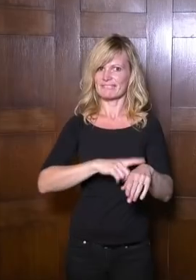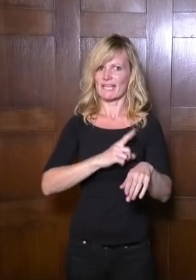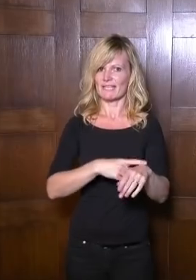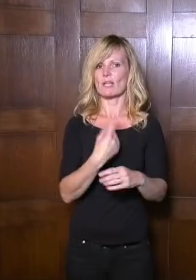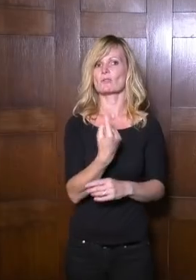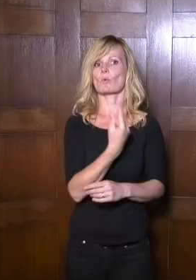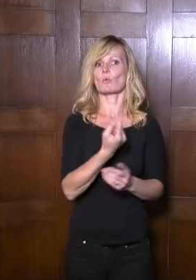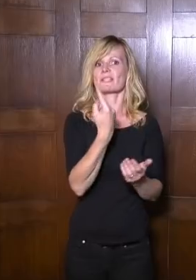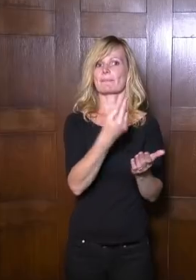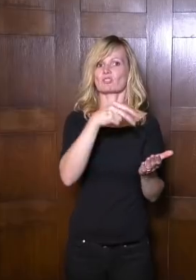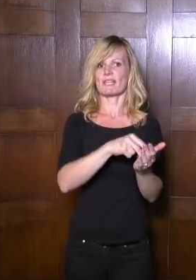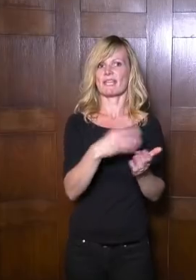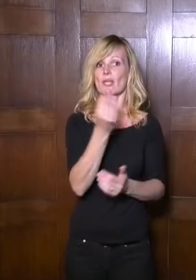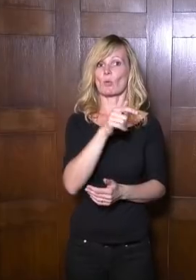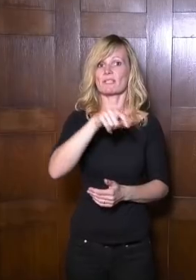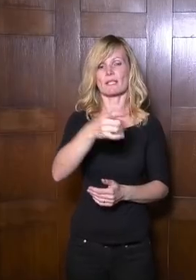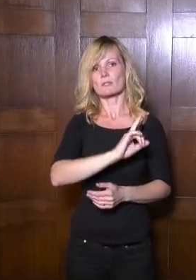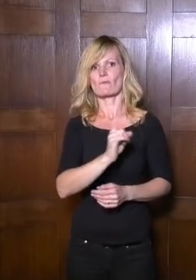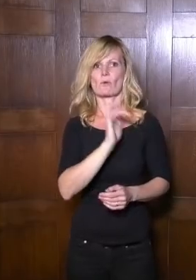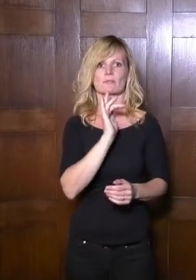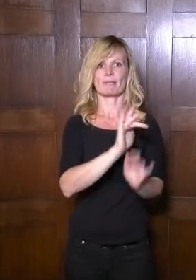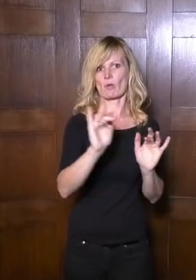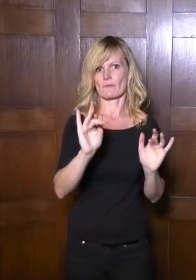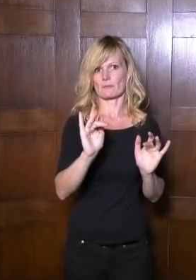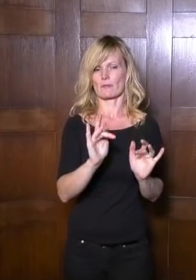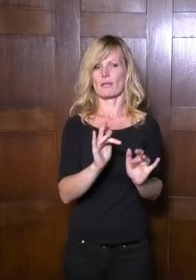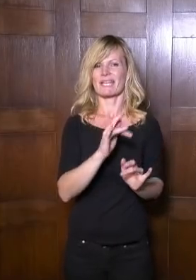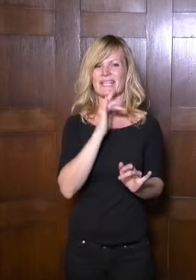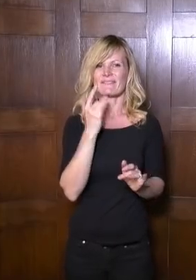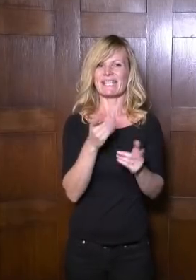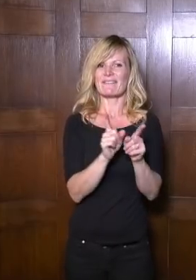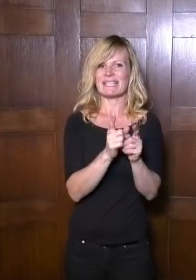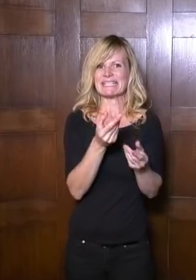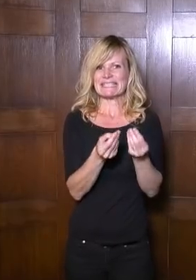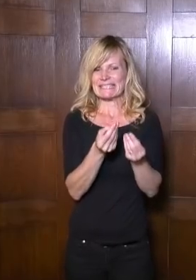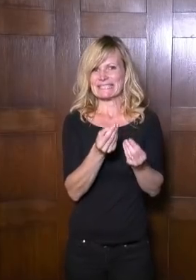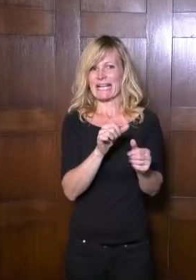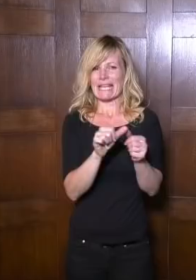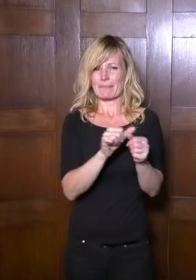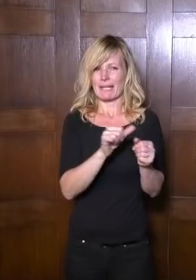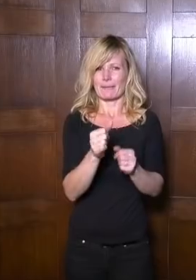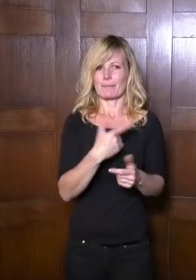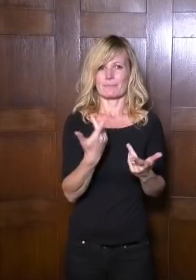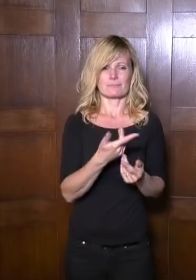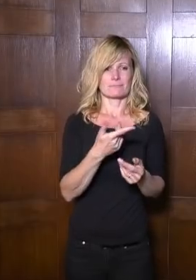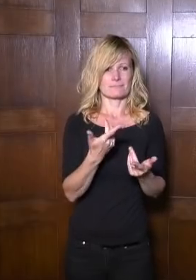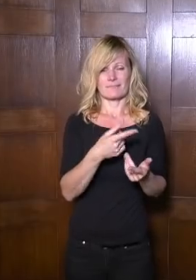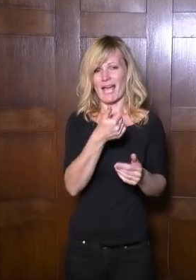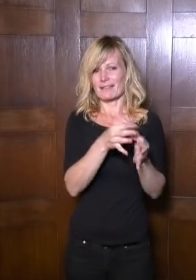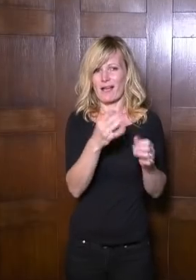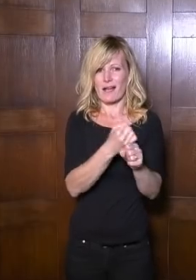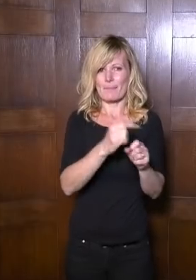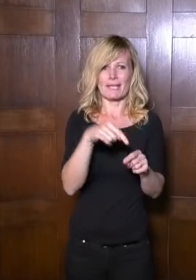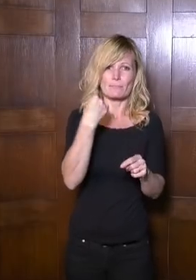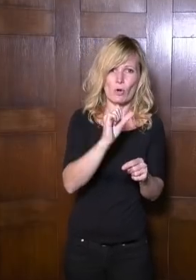sofort getroffen. Viele leben in diesem Bereich sehr prekär und praktisch von der Hand in den Mund, und da haben schon die ersten drei Wochen ausgereicht, um